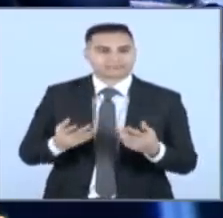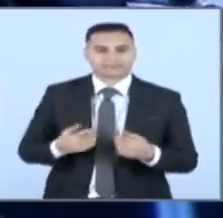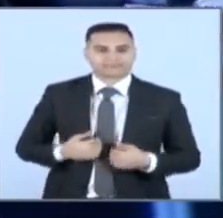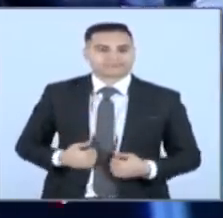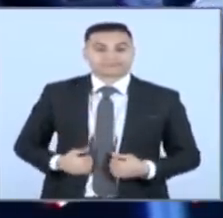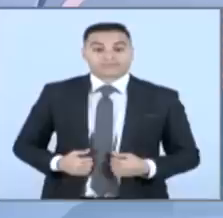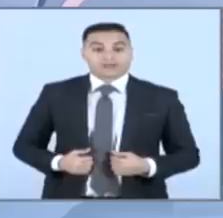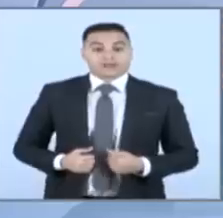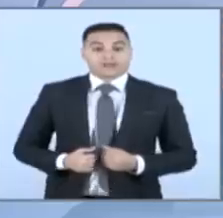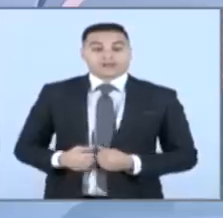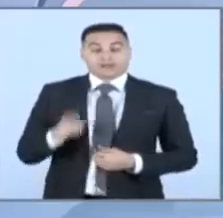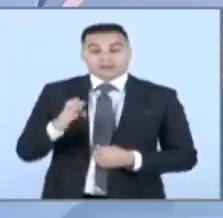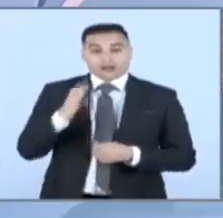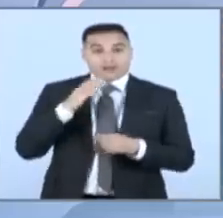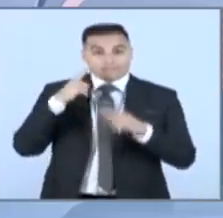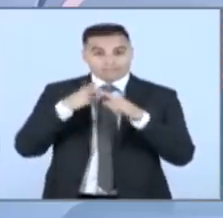رحت للاختيار الأصعب.